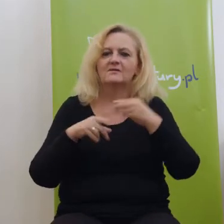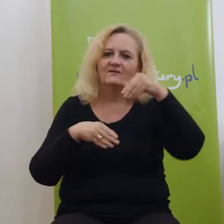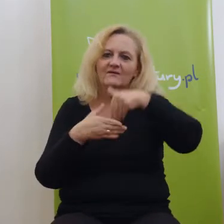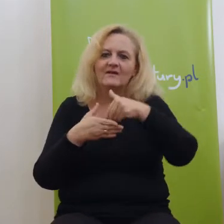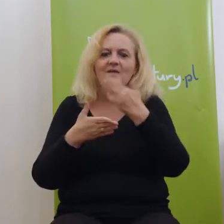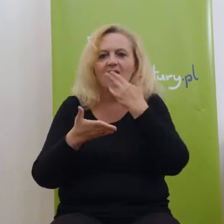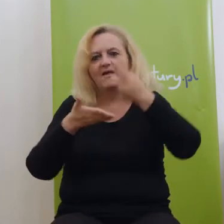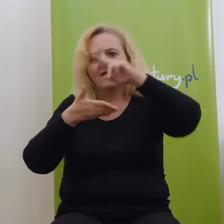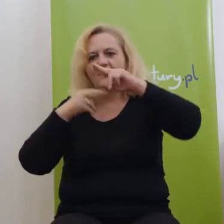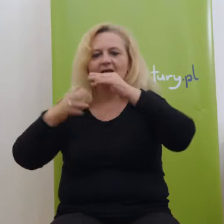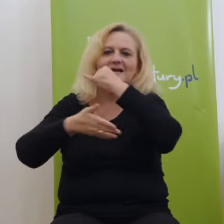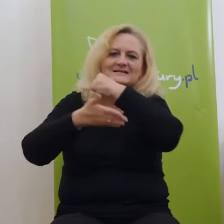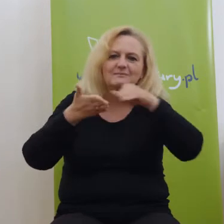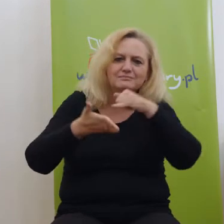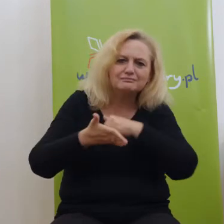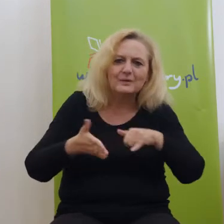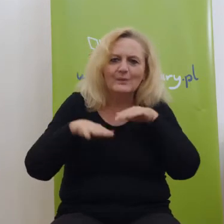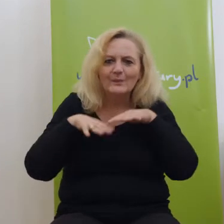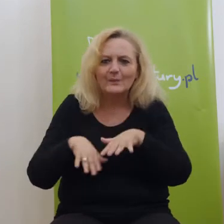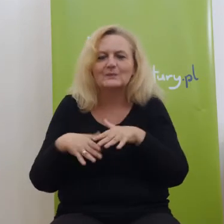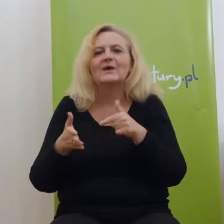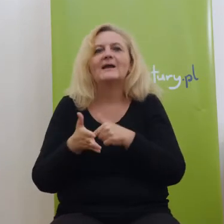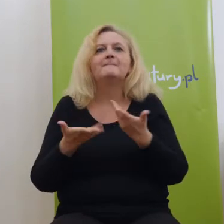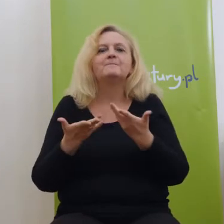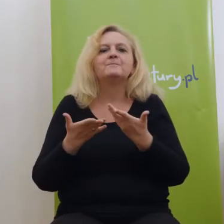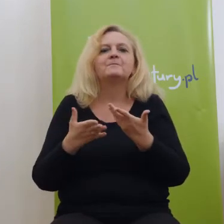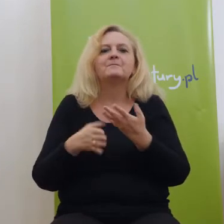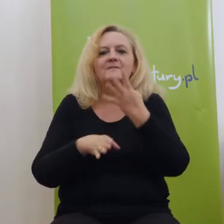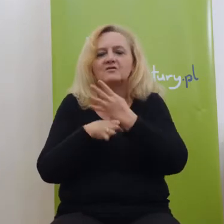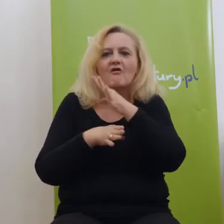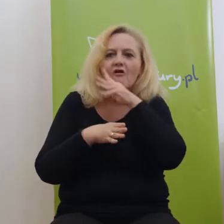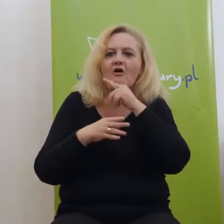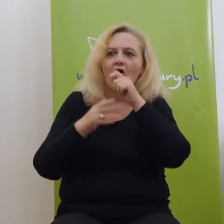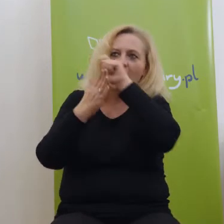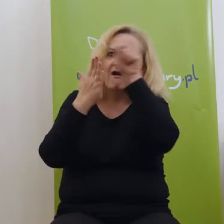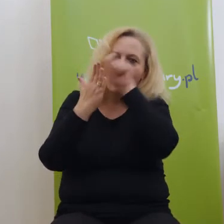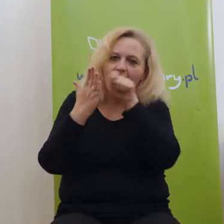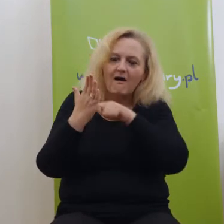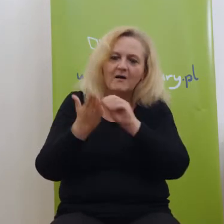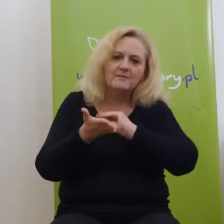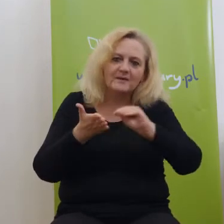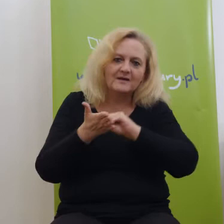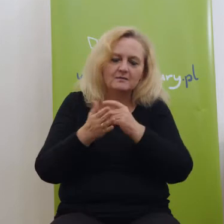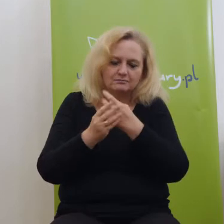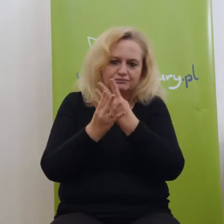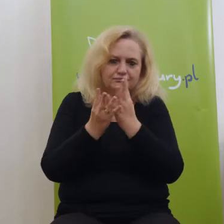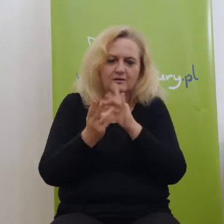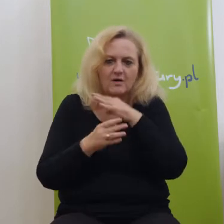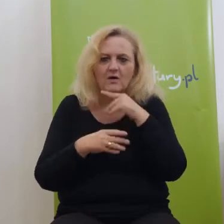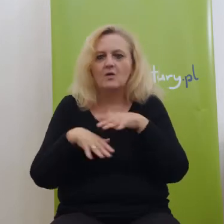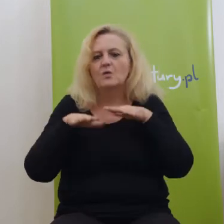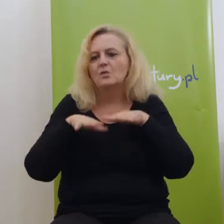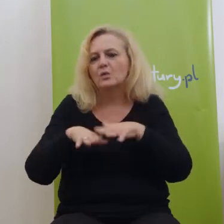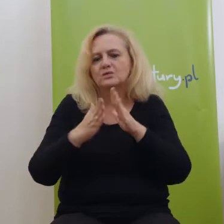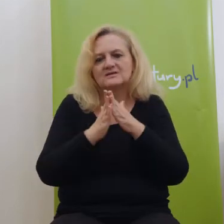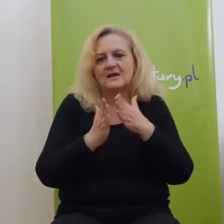jakimiś naklejkami, skreśleniami, 40 kolorami atramentów w piórze. Całą masę mam tych